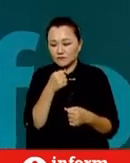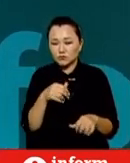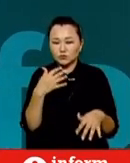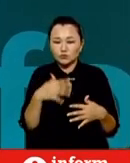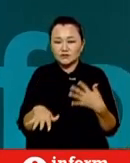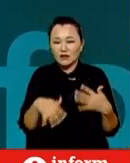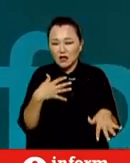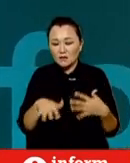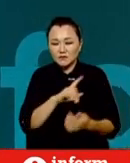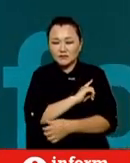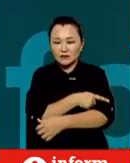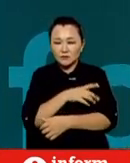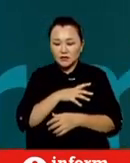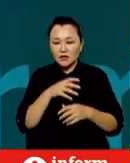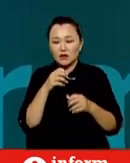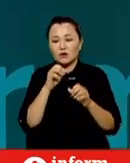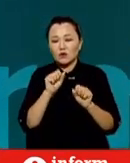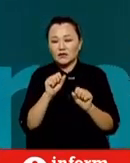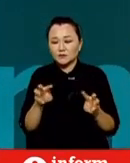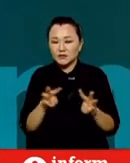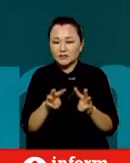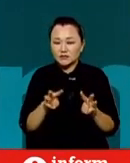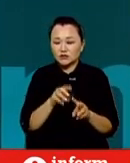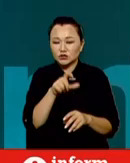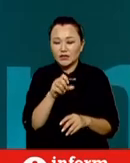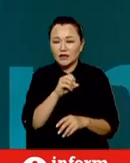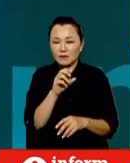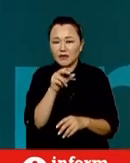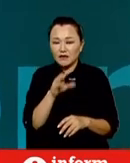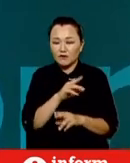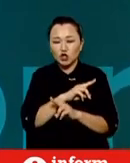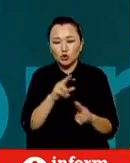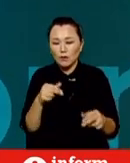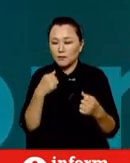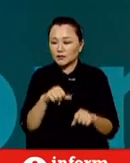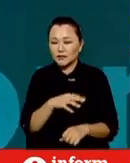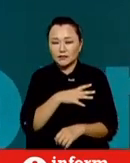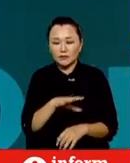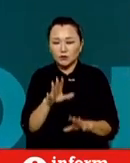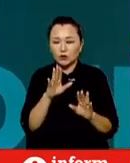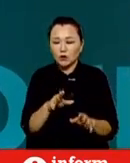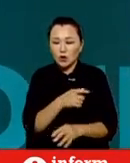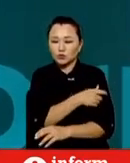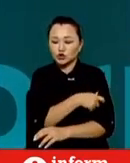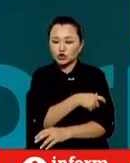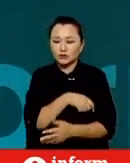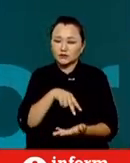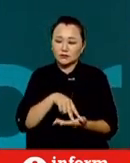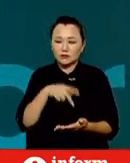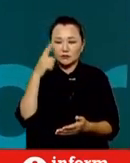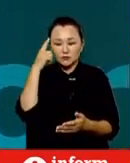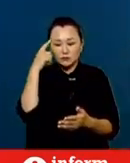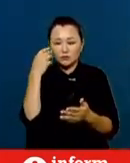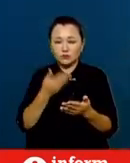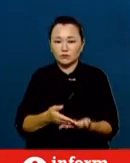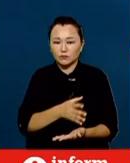қалжыраған дейді. Ал қорғаныс министрлігінің мамандары болса, Ерлан Бекеевті ешкім ұрып соққан жоқ деп отыр. Тек кезекшілікте тұрған кезде басын ұрып алған